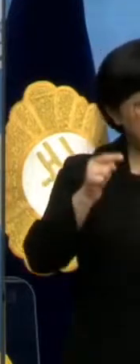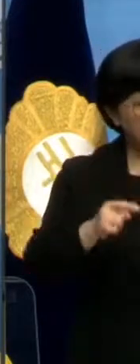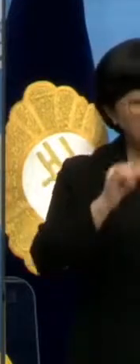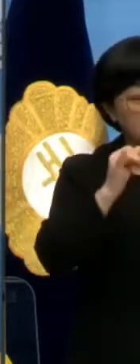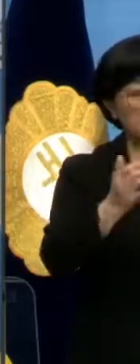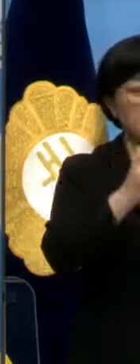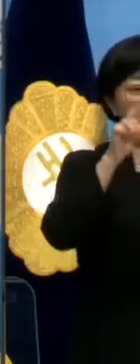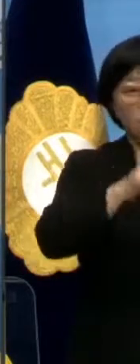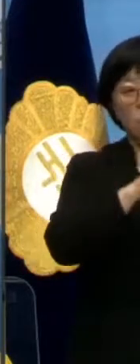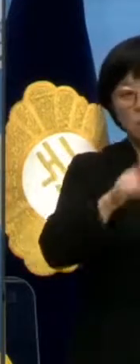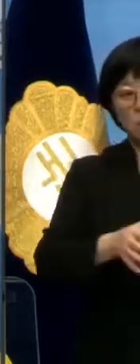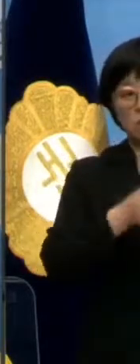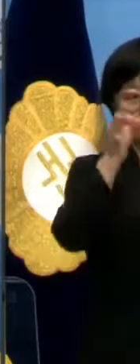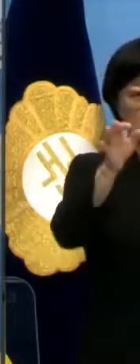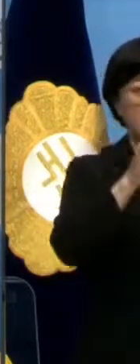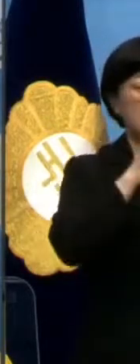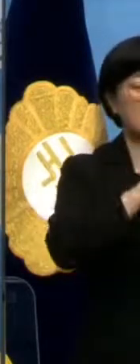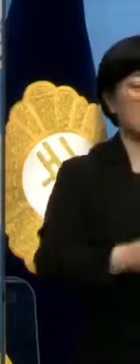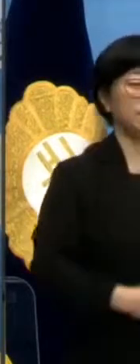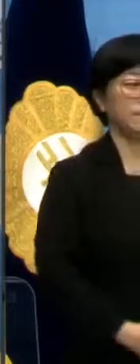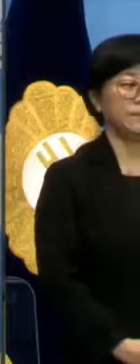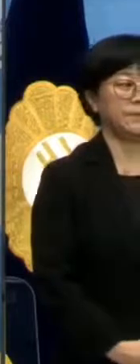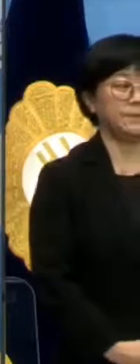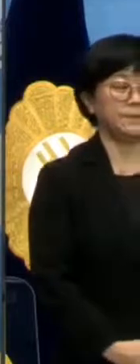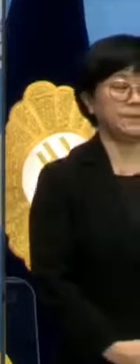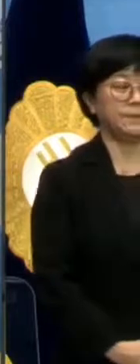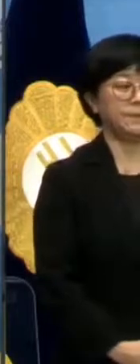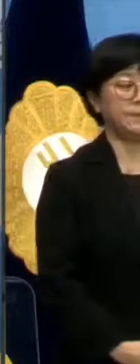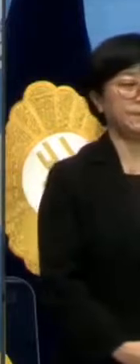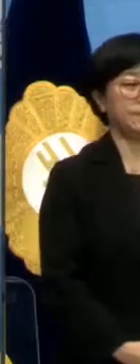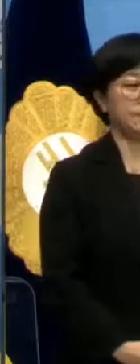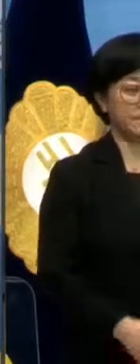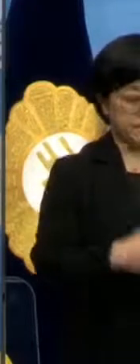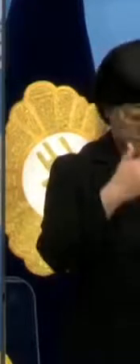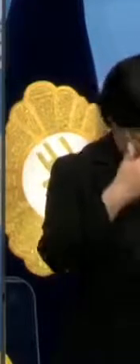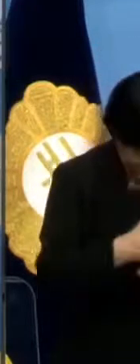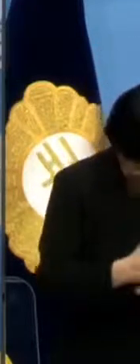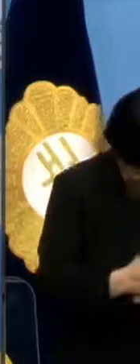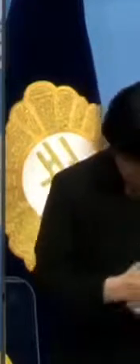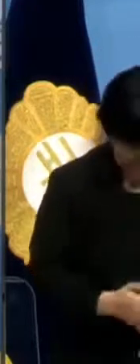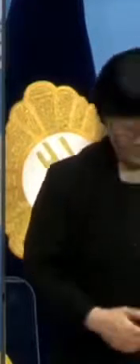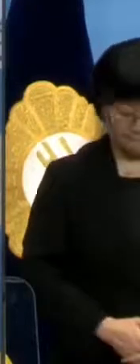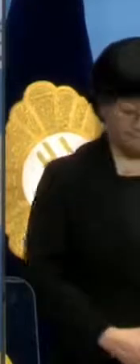보상은 당연하다는 것이었습니다. 고맙습니다.